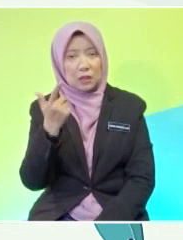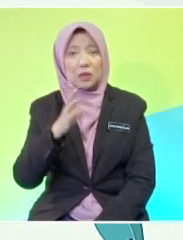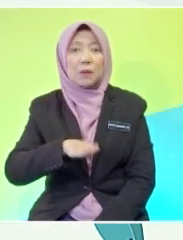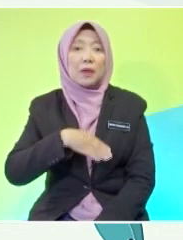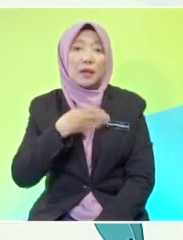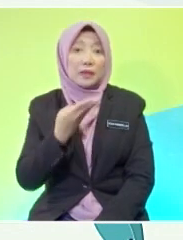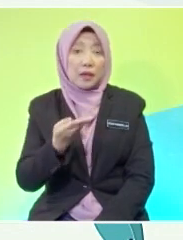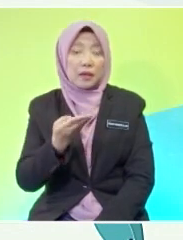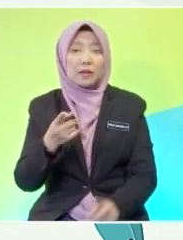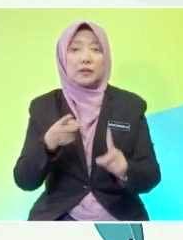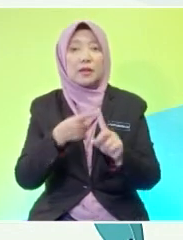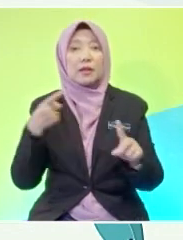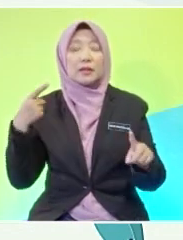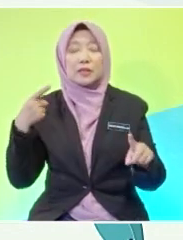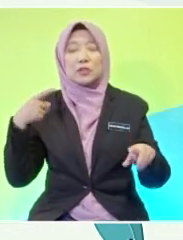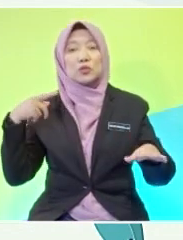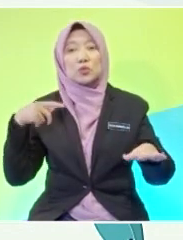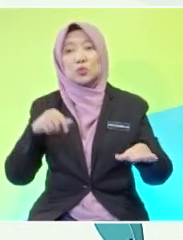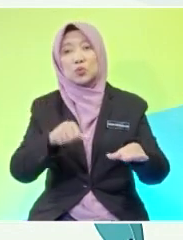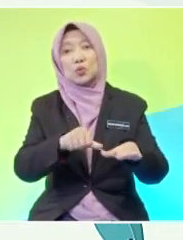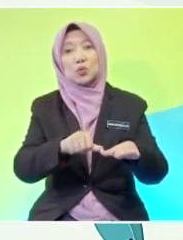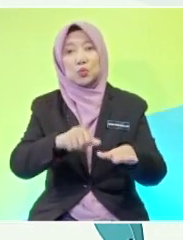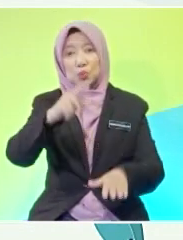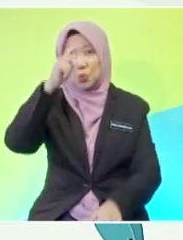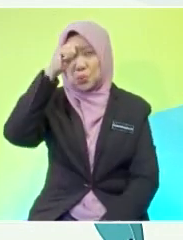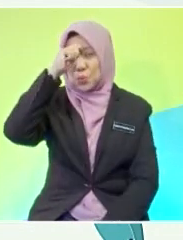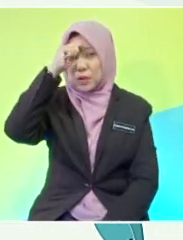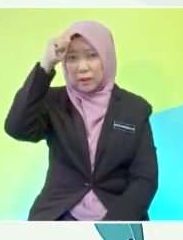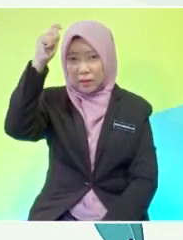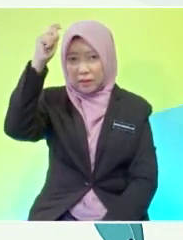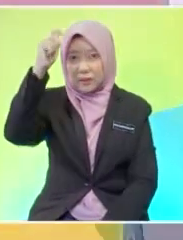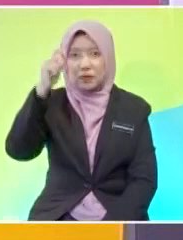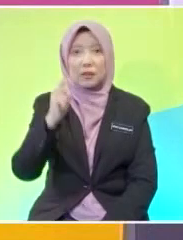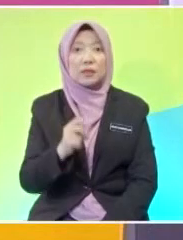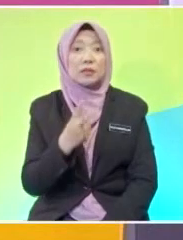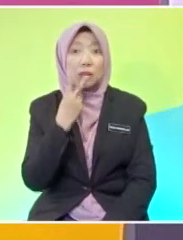sudut ketuhanan dan aku tadi yang paling kita